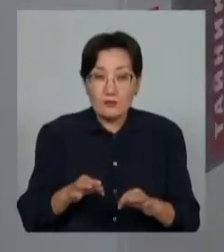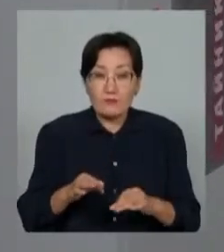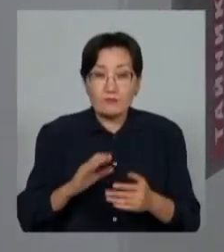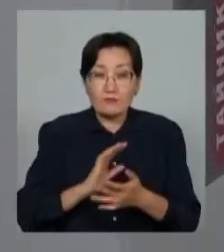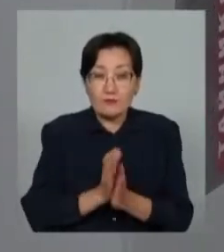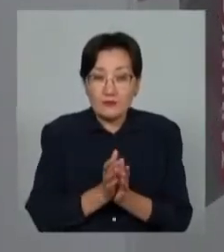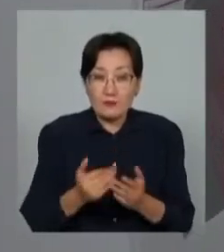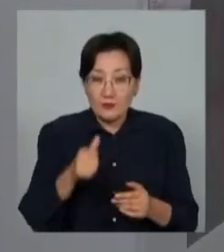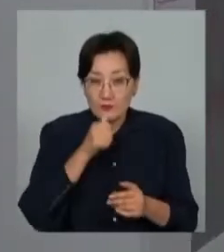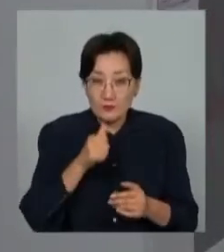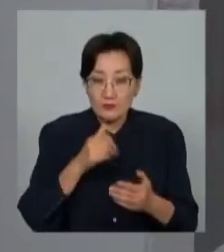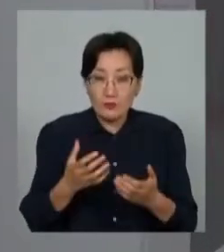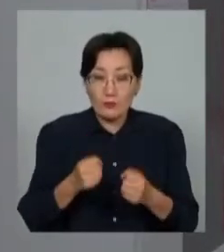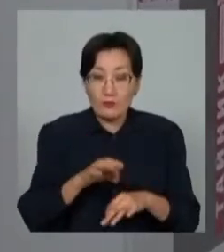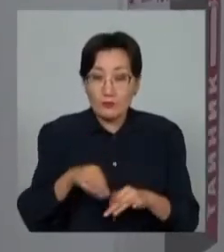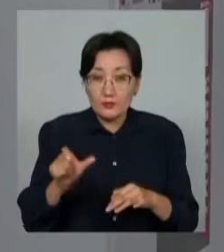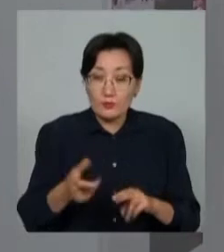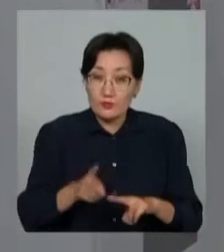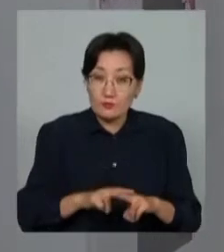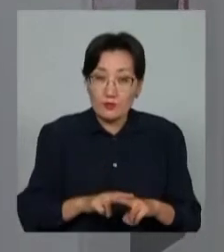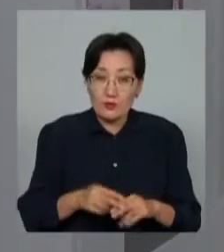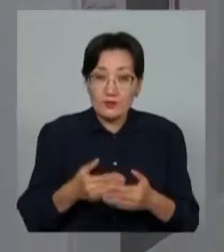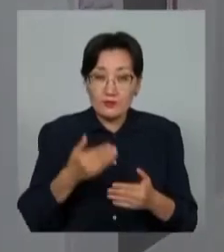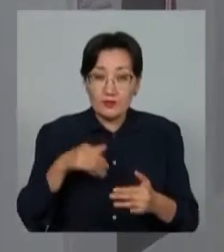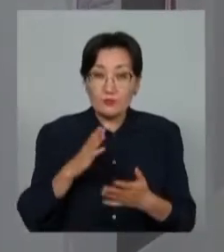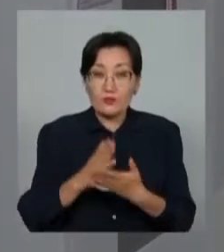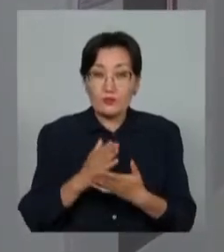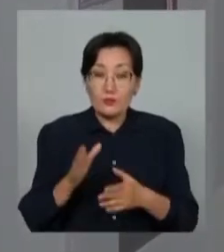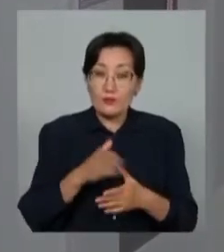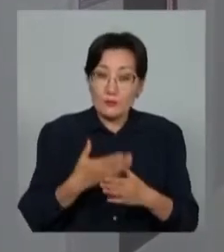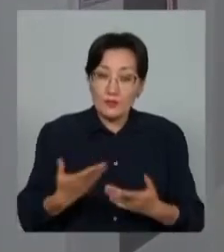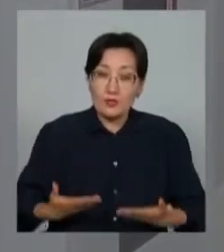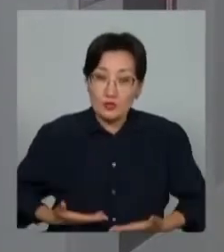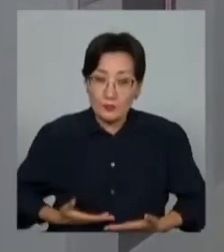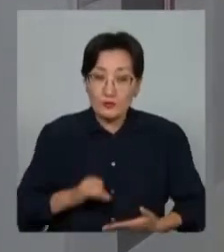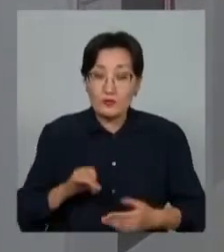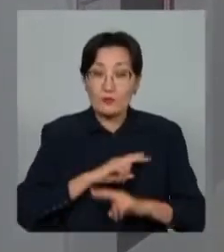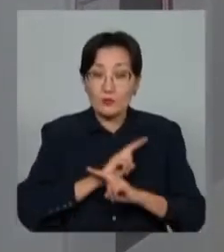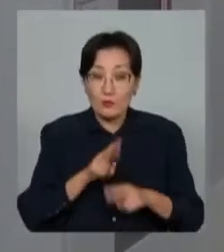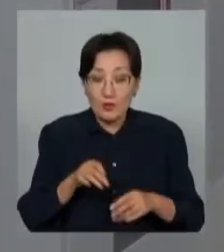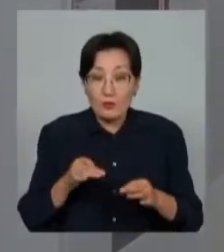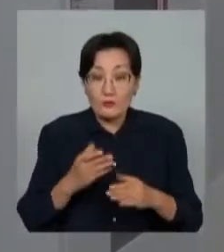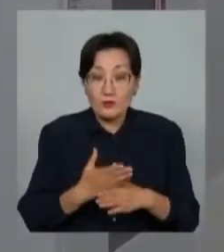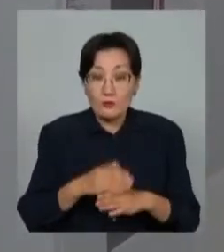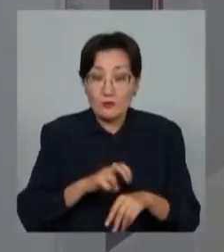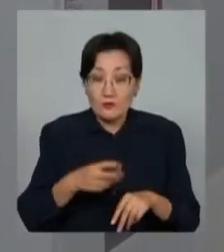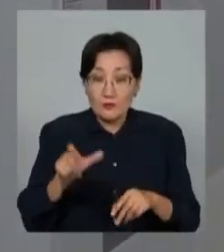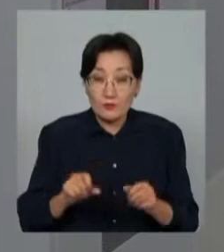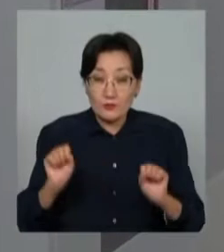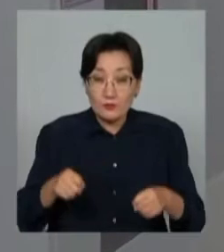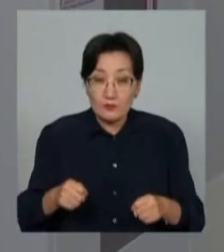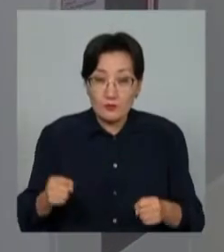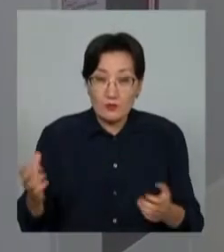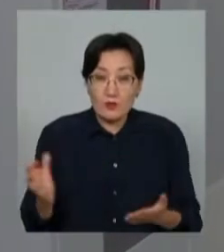Сейчас мы попробуем получить интервью пациентов, которые совсем недавно находились между жизнью и смертью. Однако при помощи врачей смогли